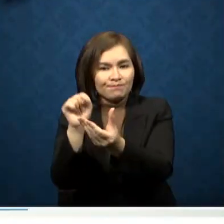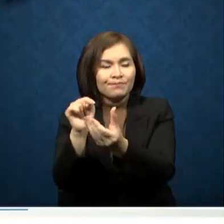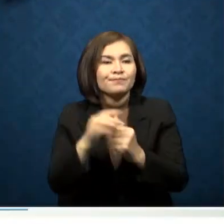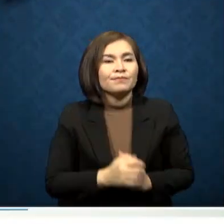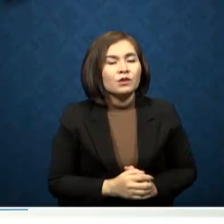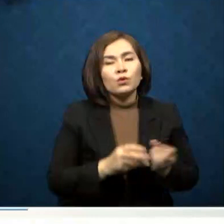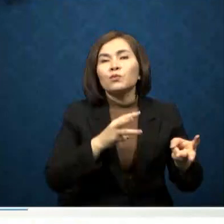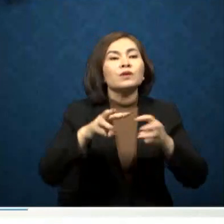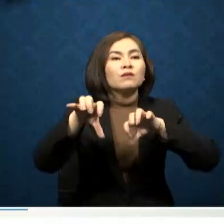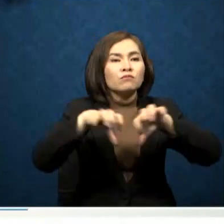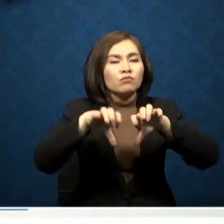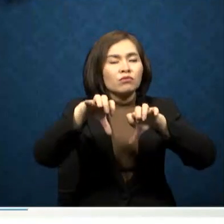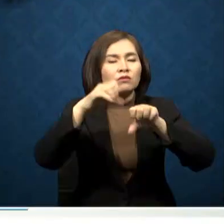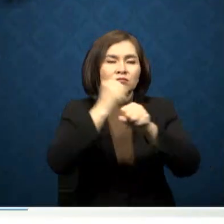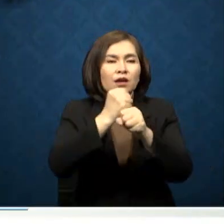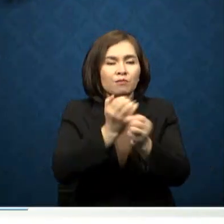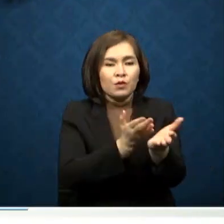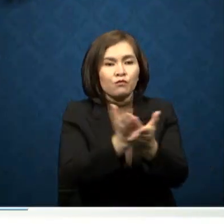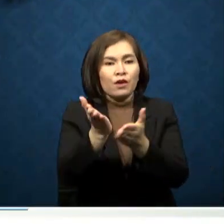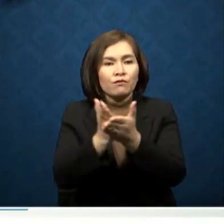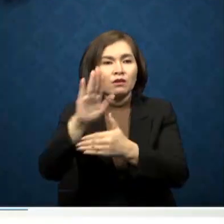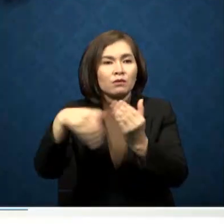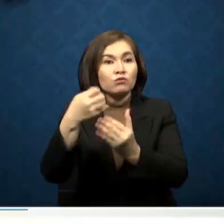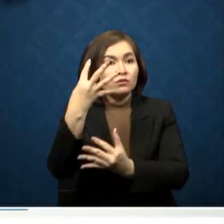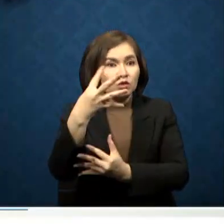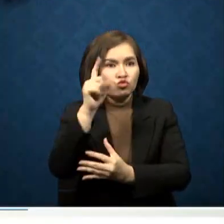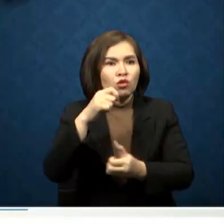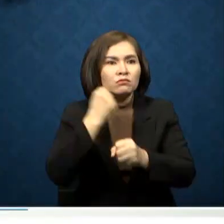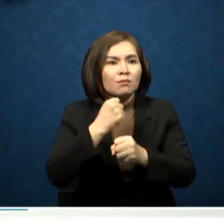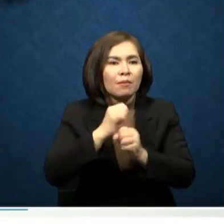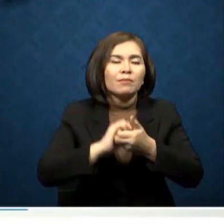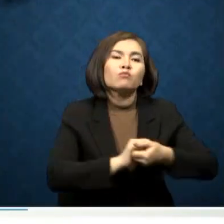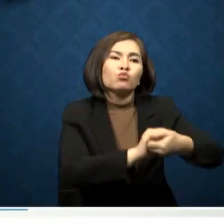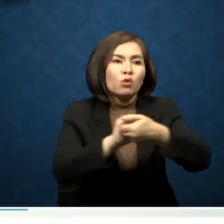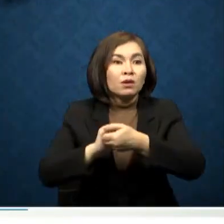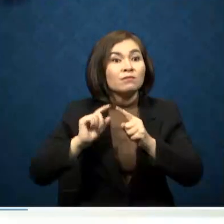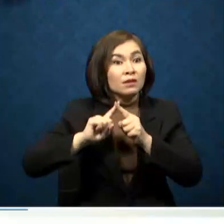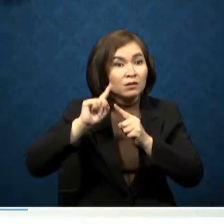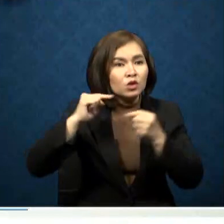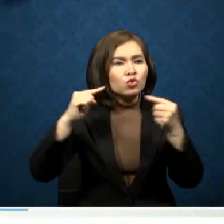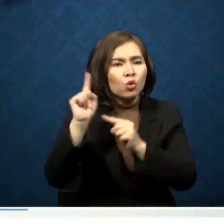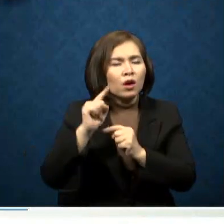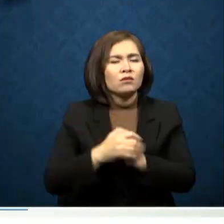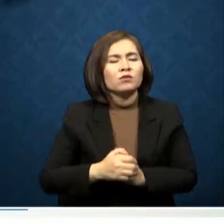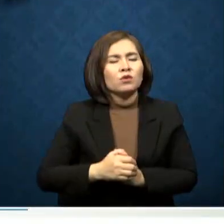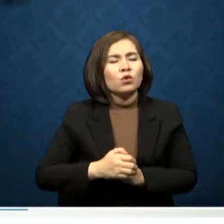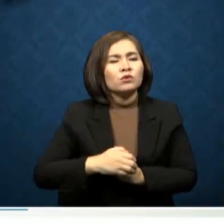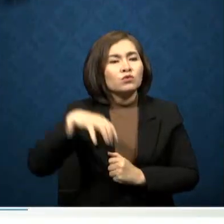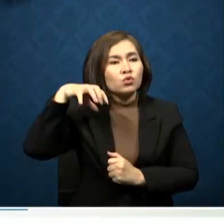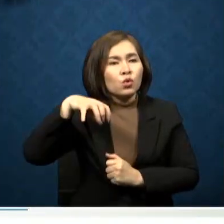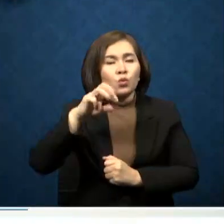มันมีอยู่ 4ฝ่ายด้วยกันที่จะต้องให้ความร่วมมือคือ 1เรื่องของสถาบันคุณวุฒิวิชาชีพองค์การ